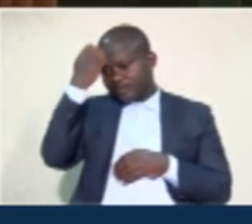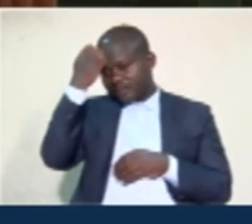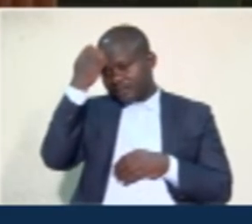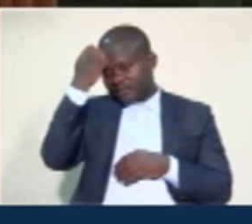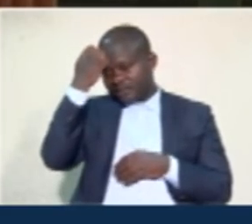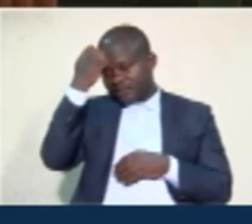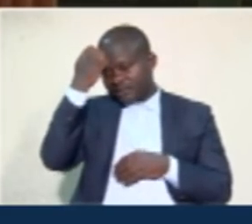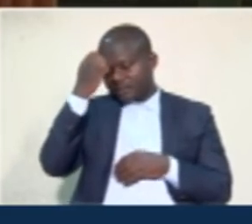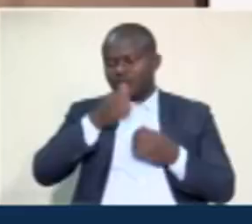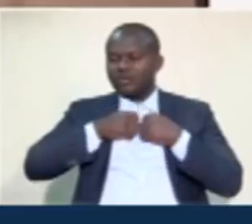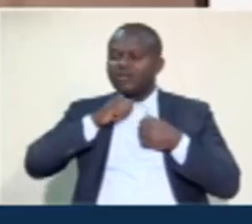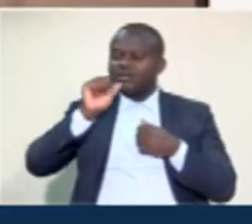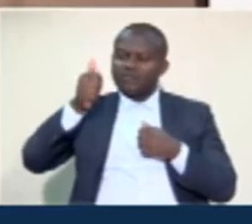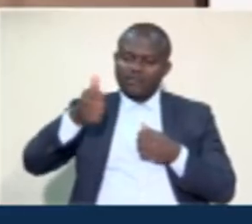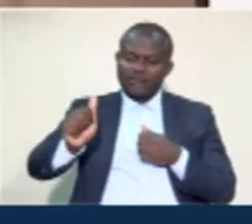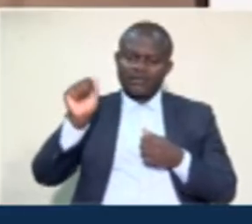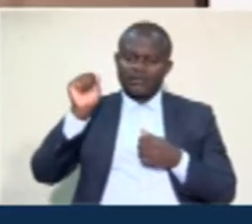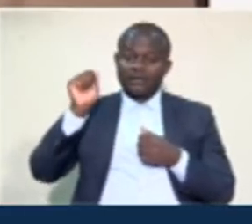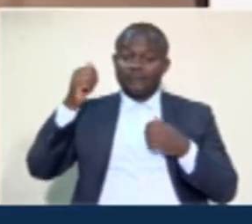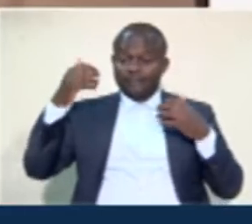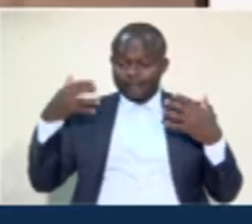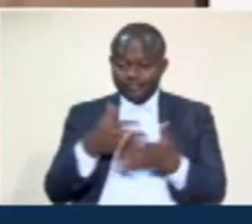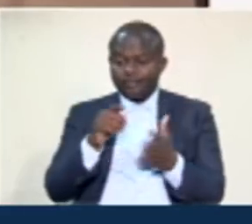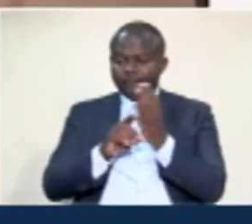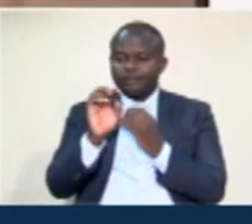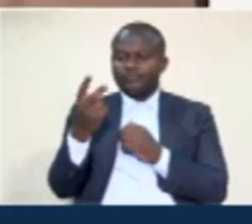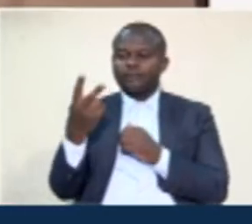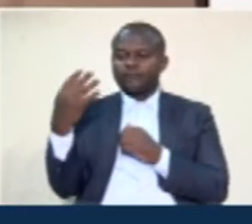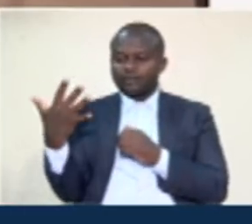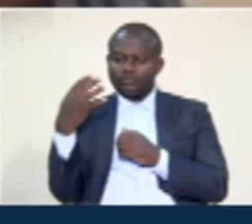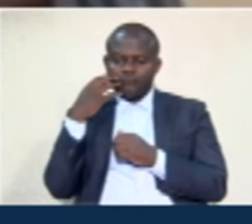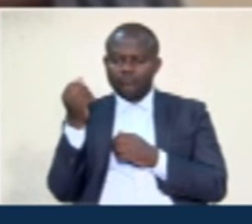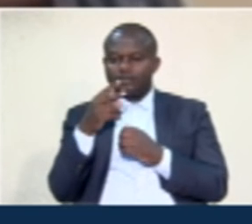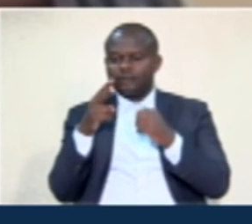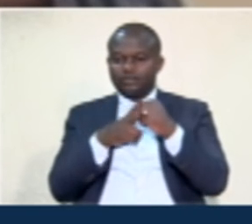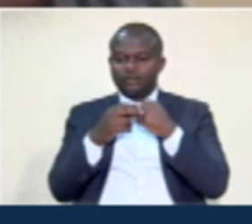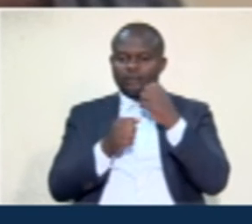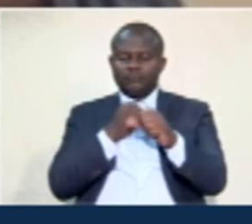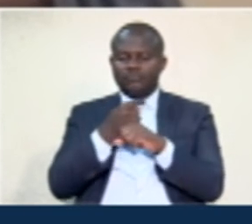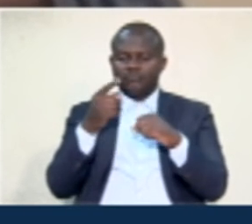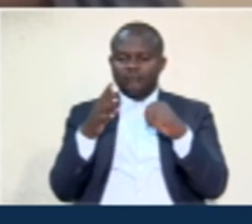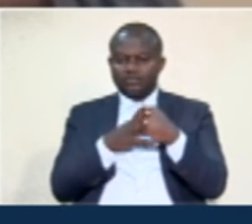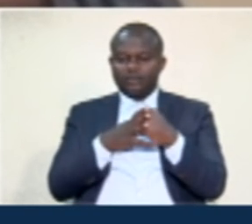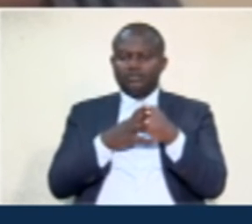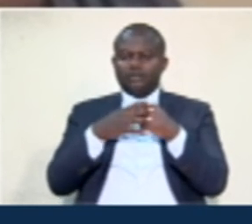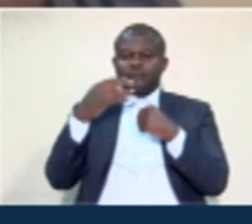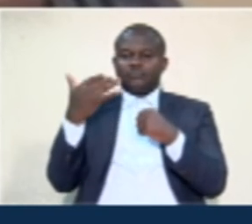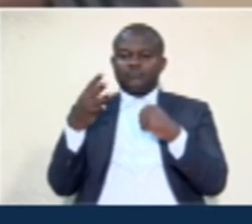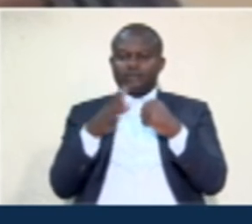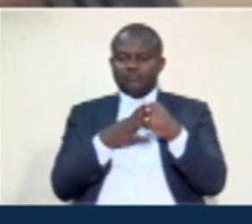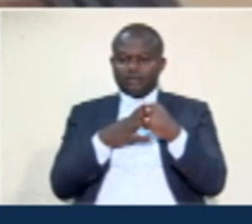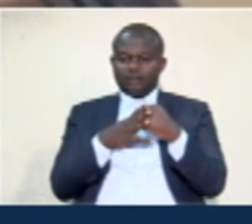Rwanda si urwanyu. Bitunguranye tariki ya 25 Nyakanga mu mwaka